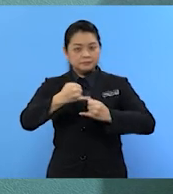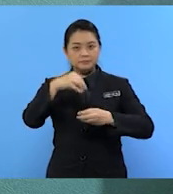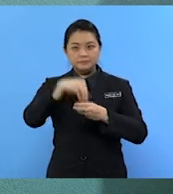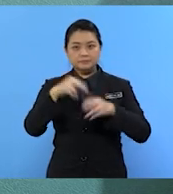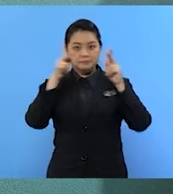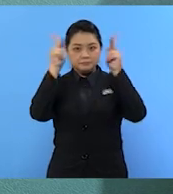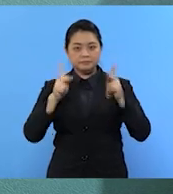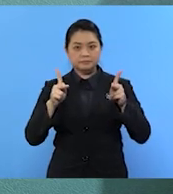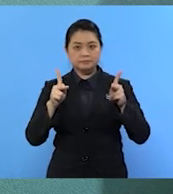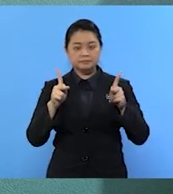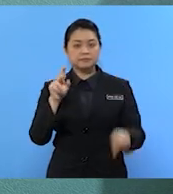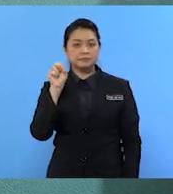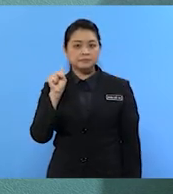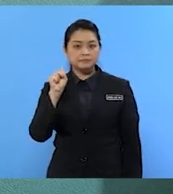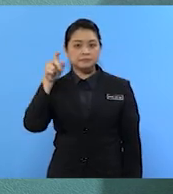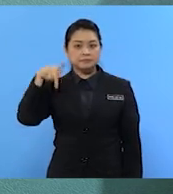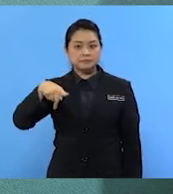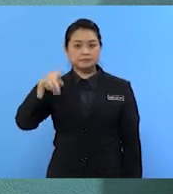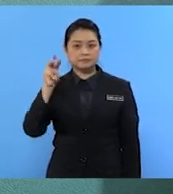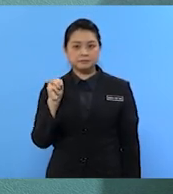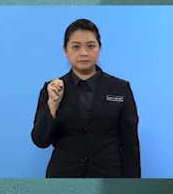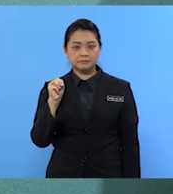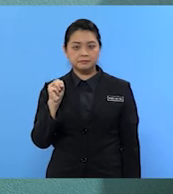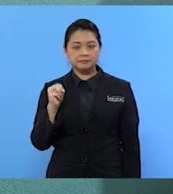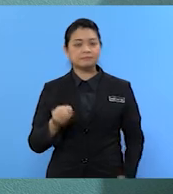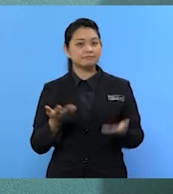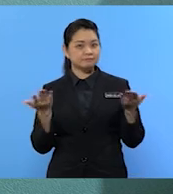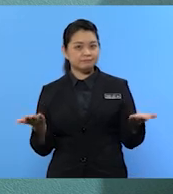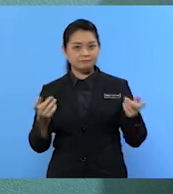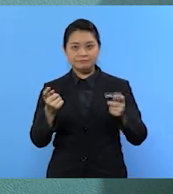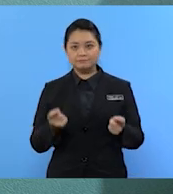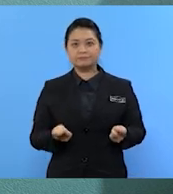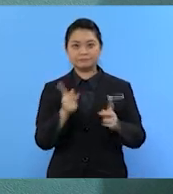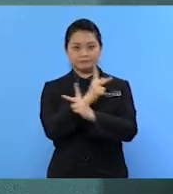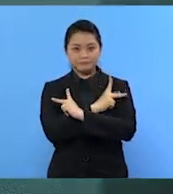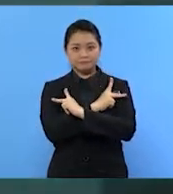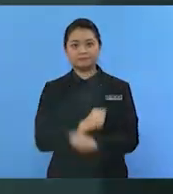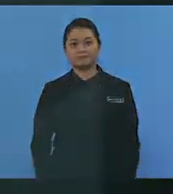peperiksaan CJ Pelajaran Malaysia. Sekian, terima kasih.